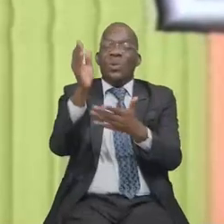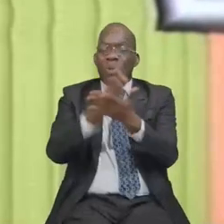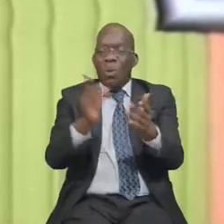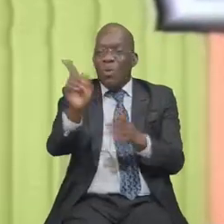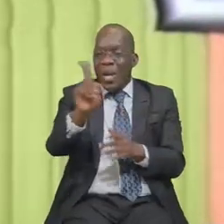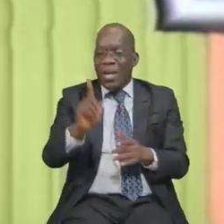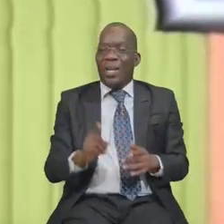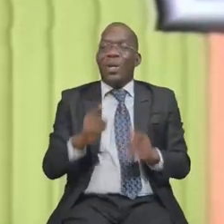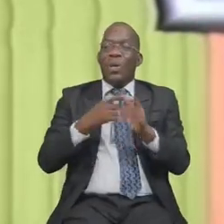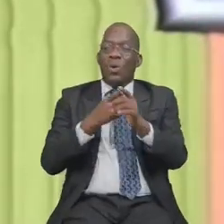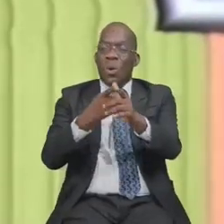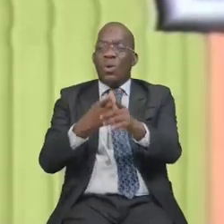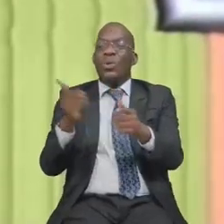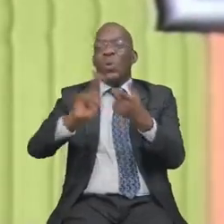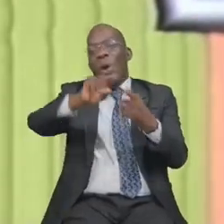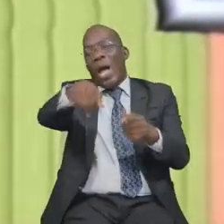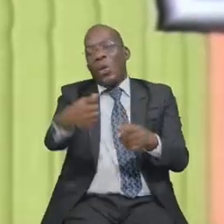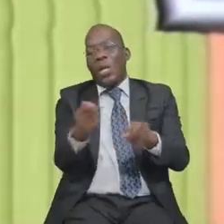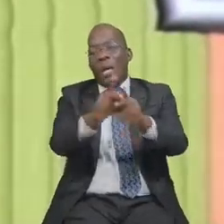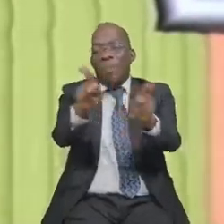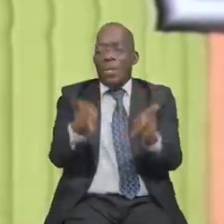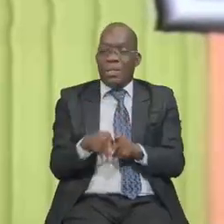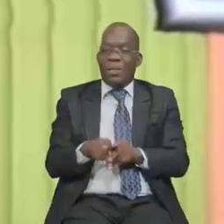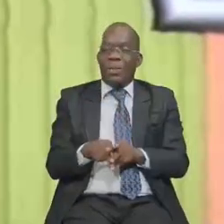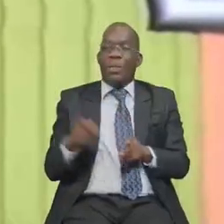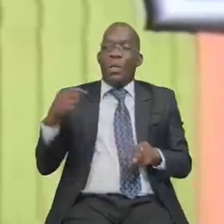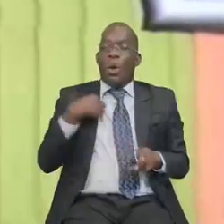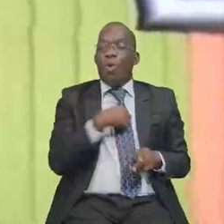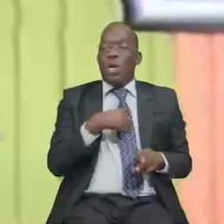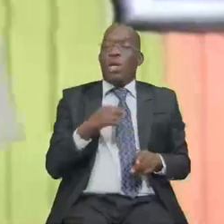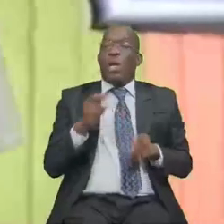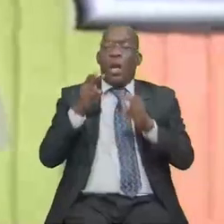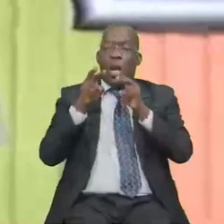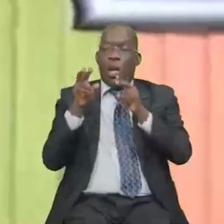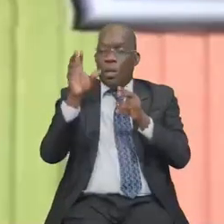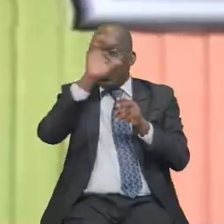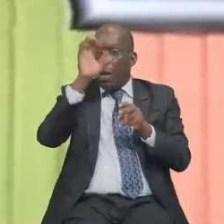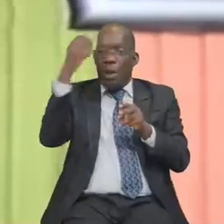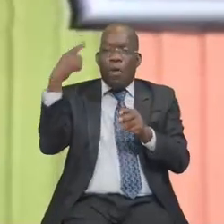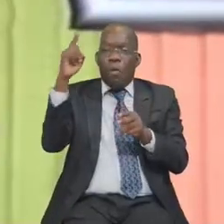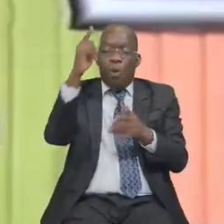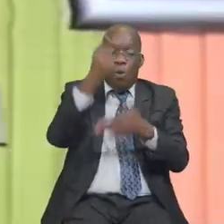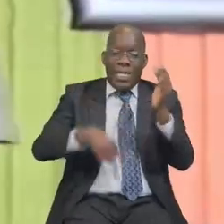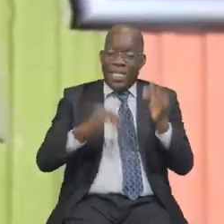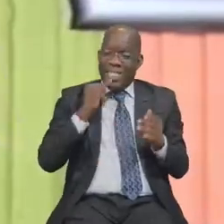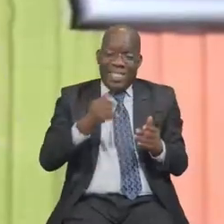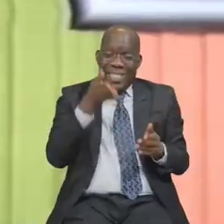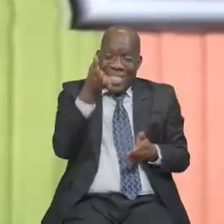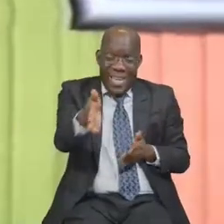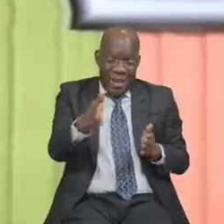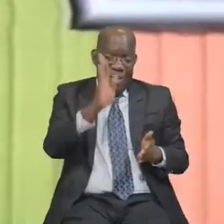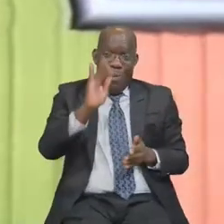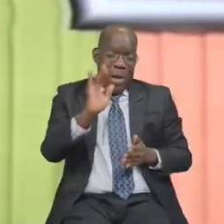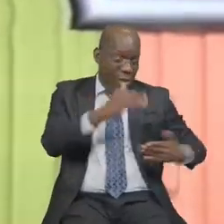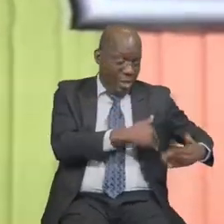courons ailleurs. Et nous cherchons ce qui est là à nos côtés. C'est